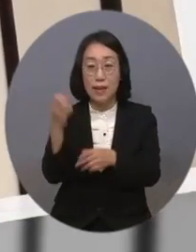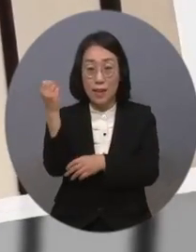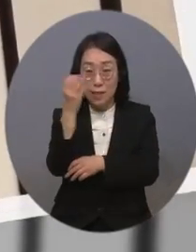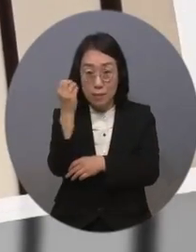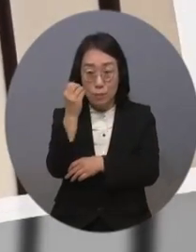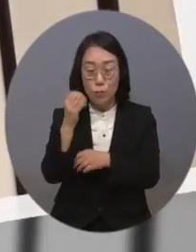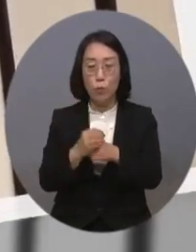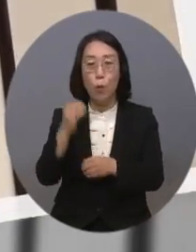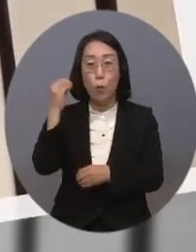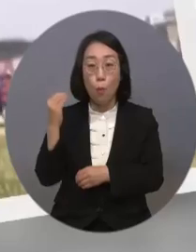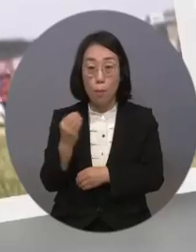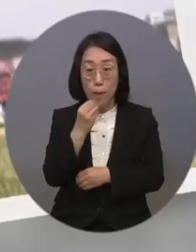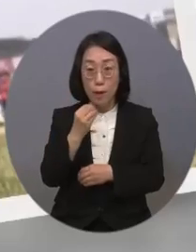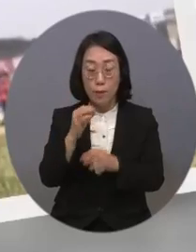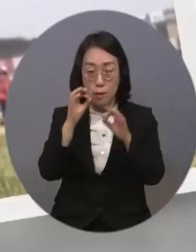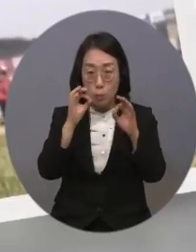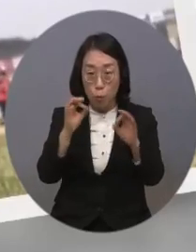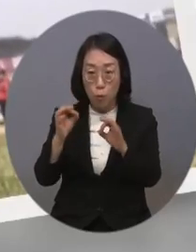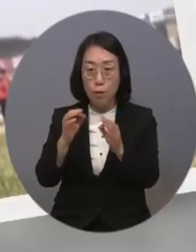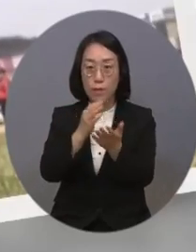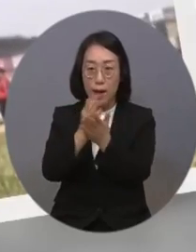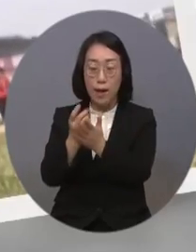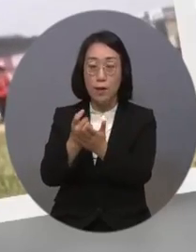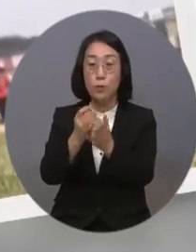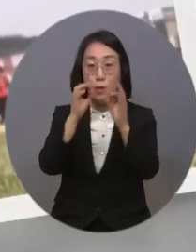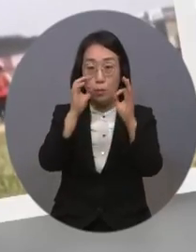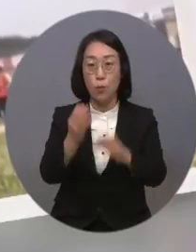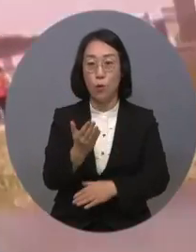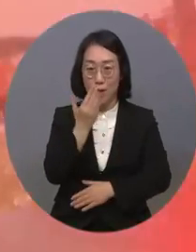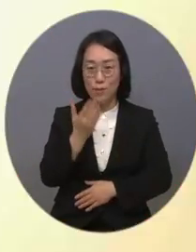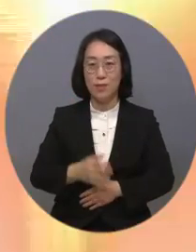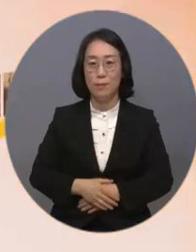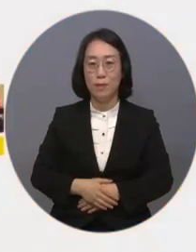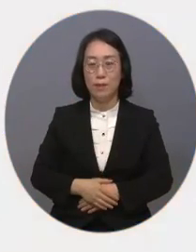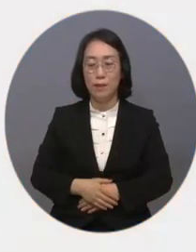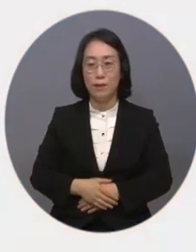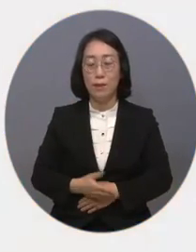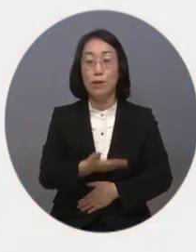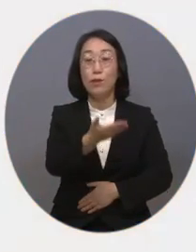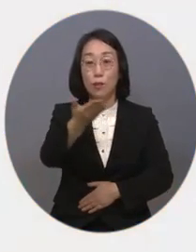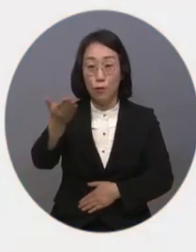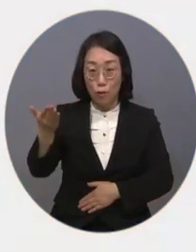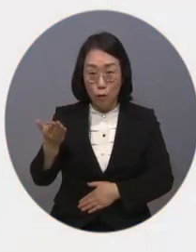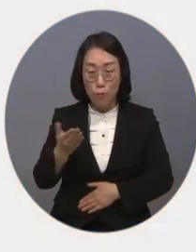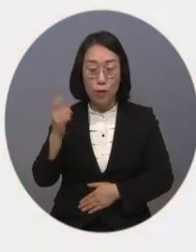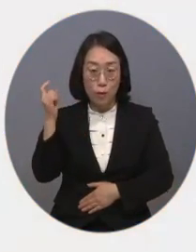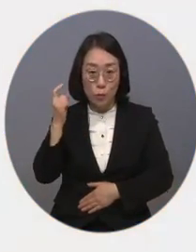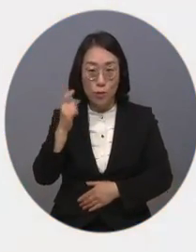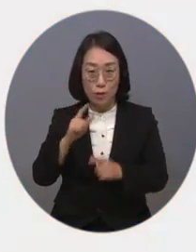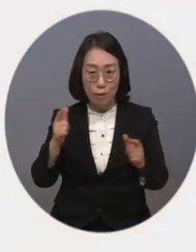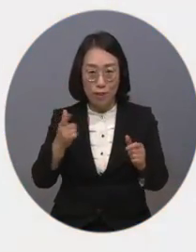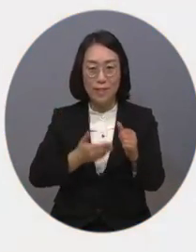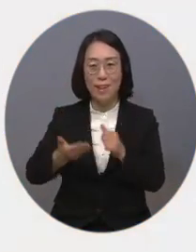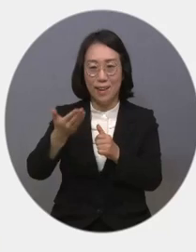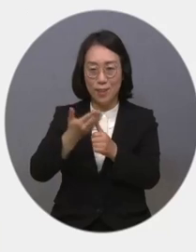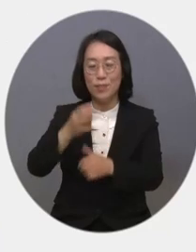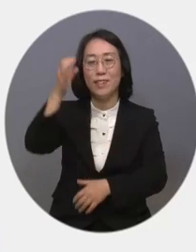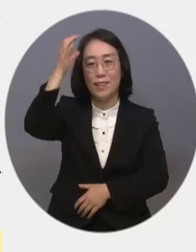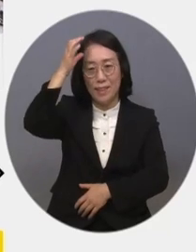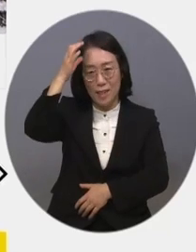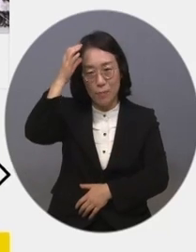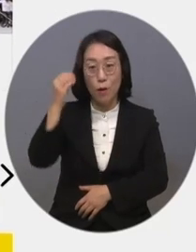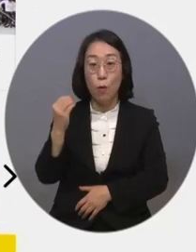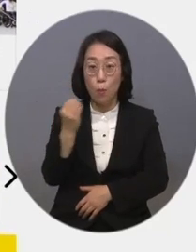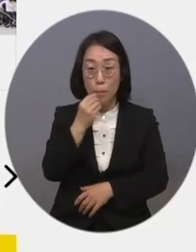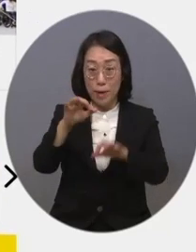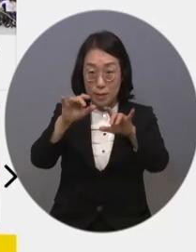웰페어뉴스 홈페이지를 통해 보다 다양한 소식을 접할 수 있습니다. 시청자 여러분의 제보를 기다립니다. 웰페어뉴스